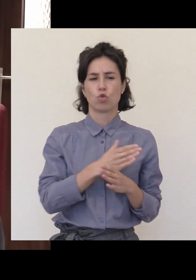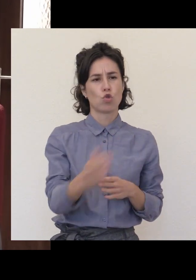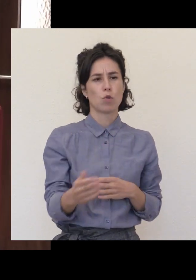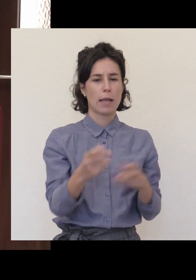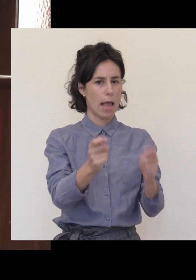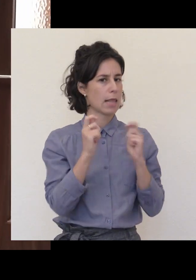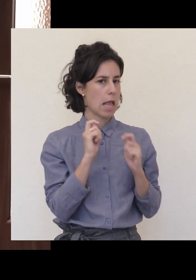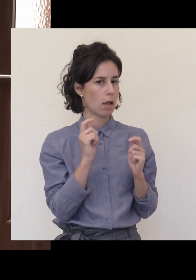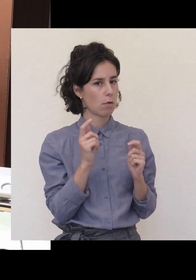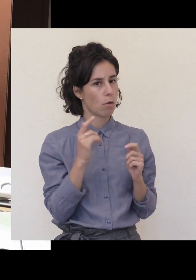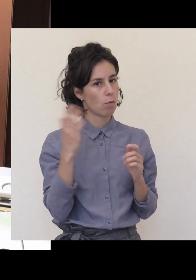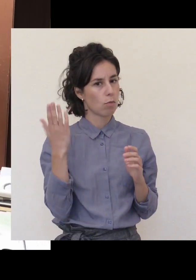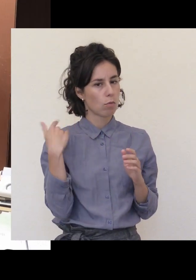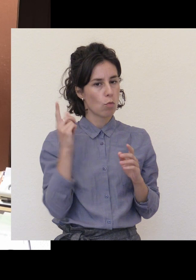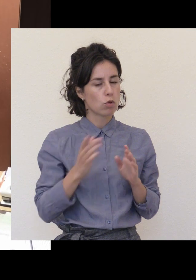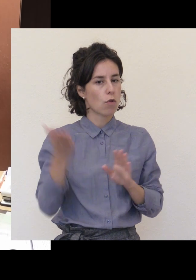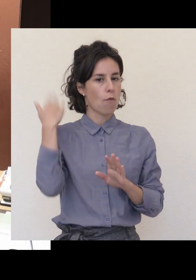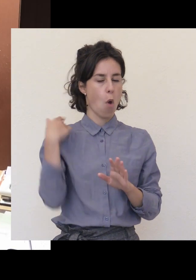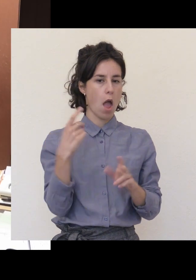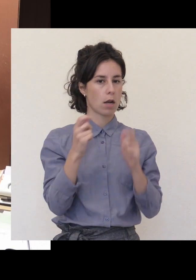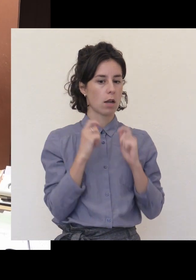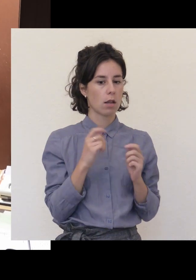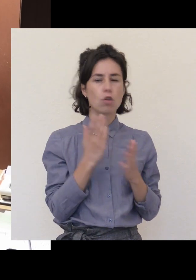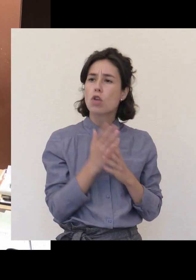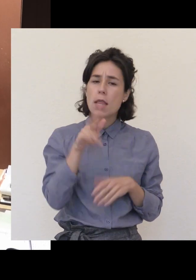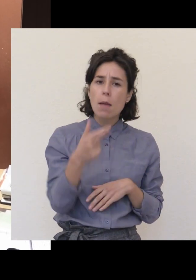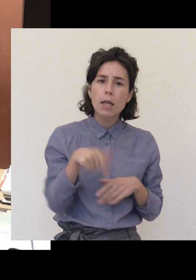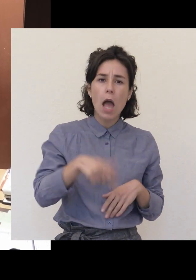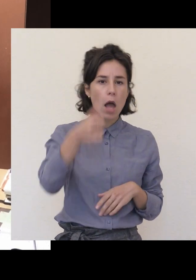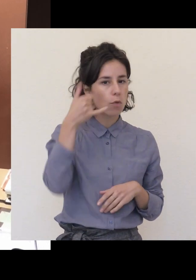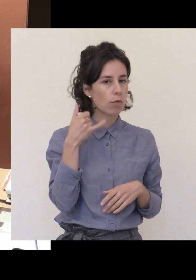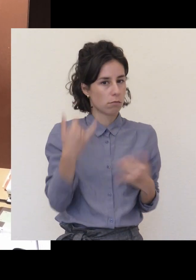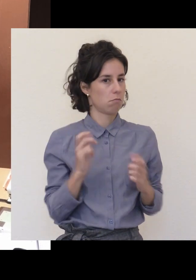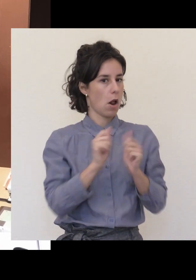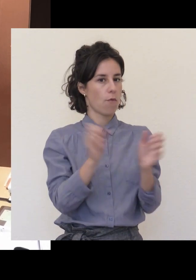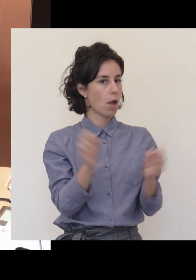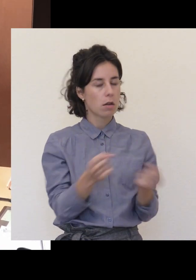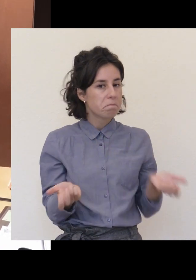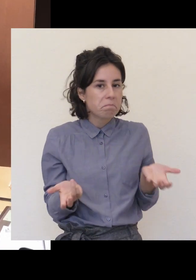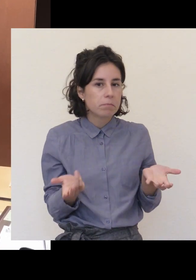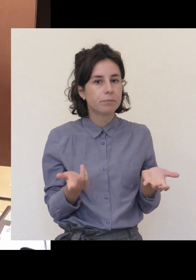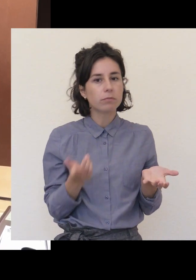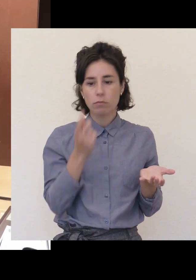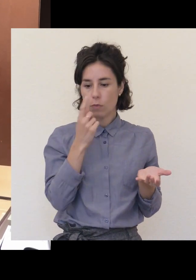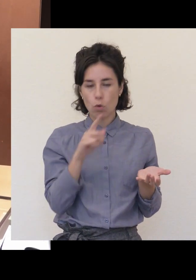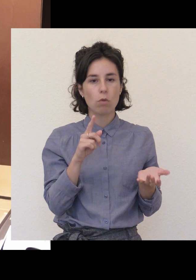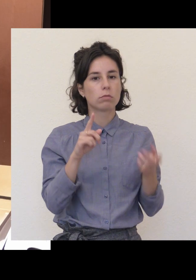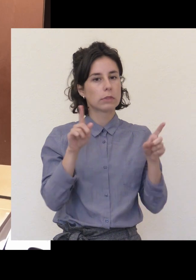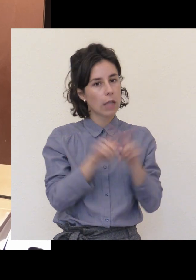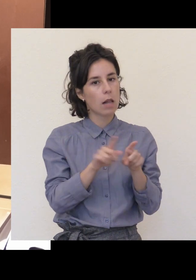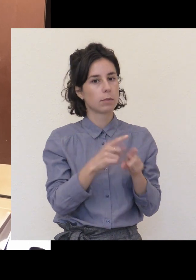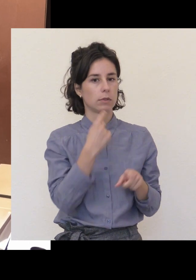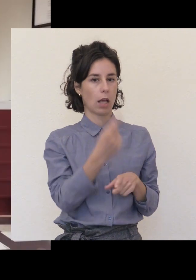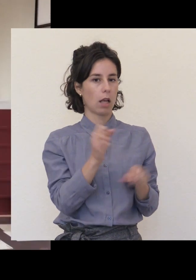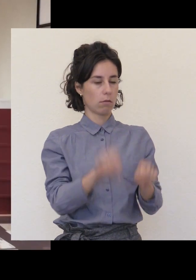Antrag hätte viel früher hier sein müssen. Nee, Sie haben doch schon dreimal hier angerufen. Da kann ich wirklich nichts mehr für Sie tun. Ich kann Ihnen immer nur die gleiche Auskunft geben. Ich kann